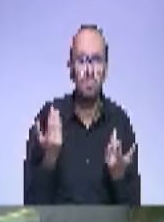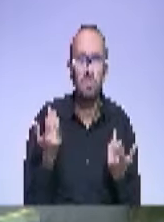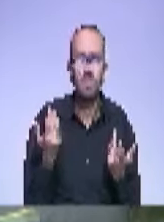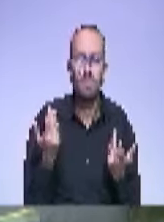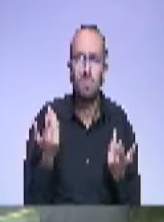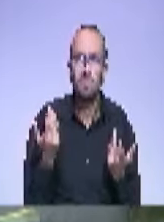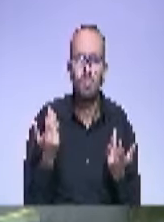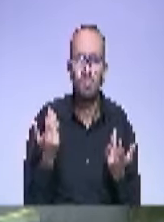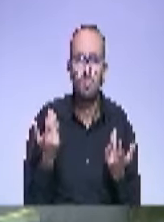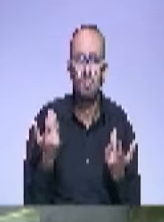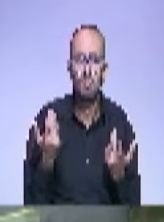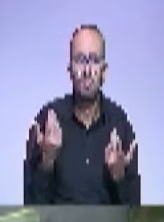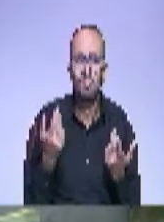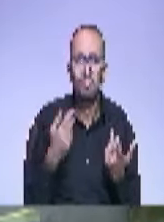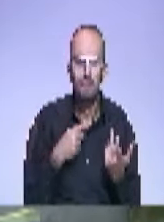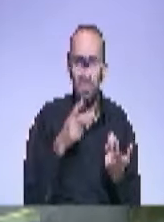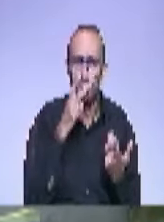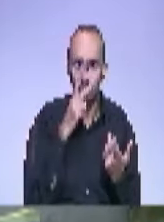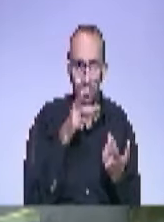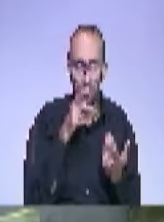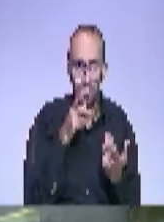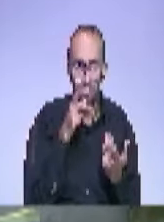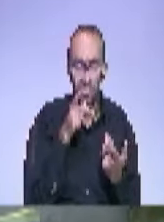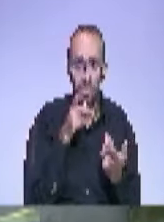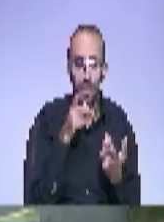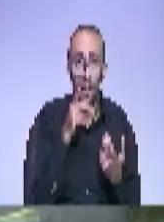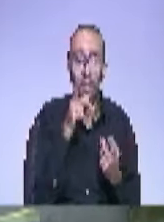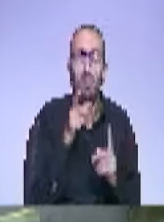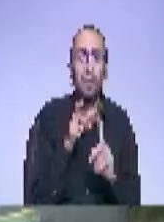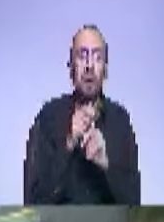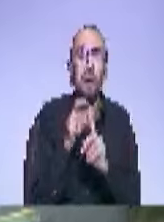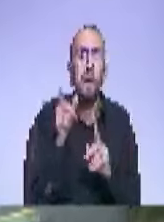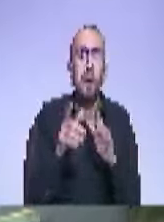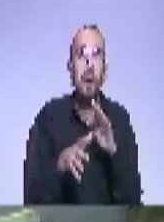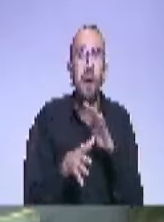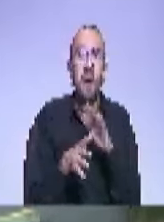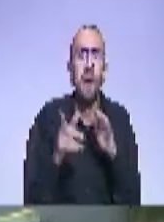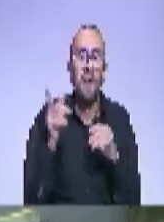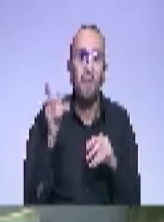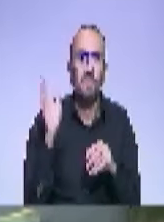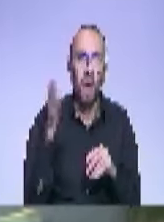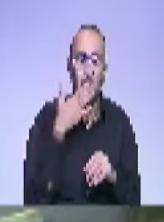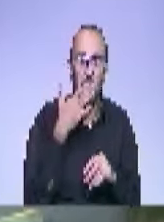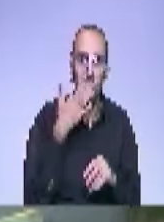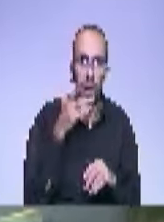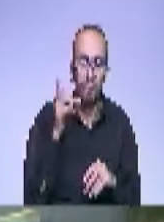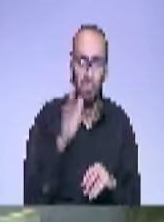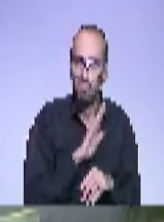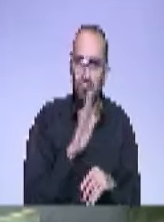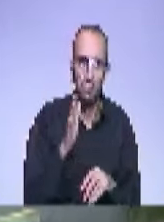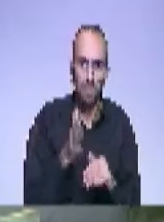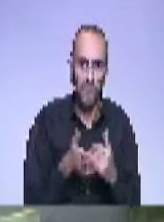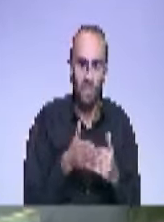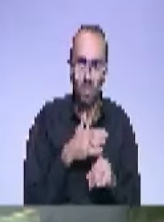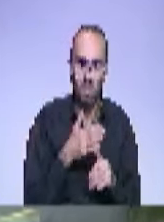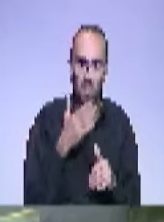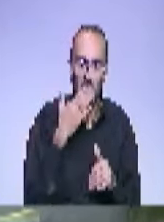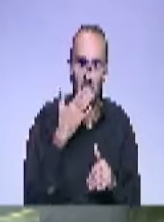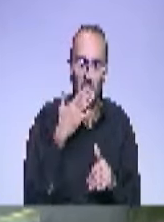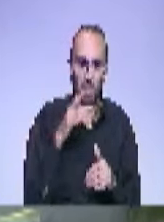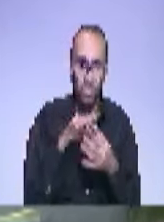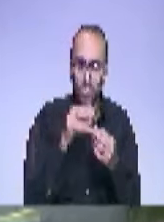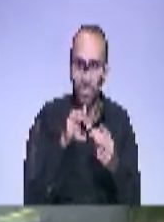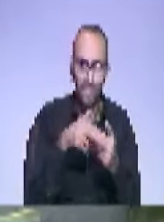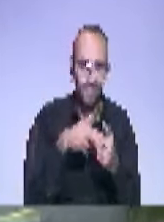انا اعتقد المنطقه دي تتبع قداسه البابا مباشره، منطقه برج العرب يعني. وسيدنا بابا لن يرضى